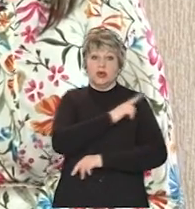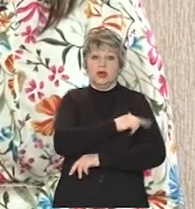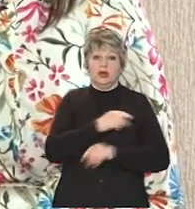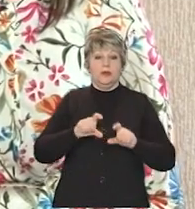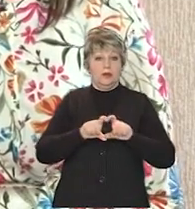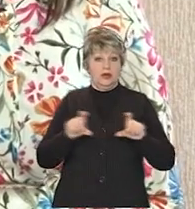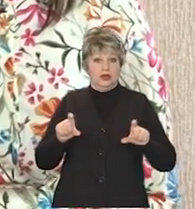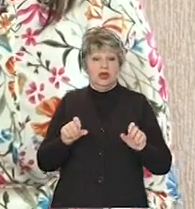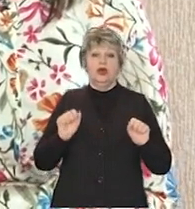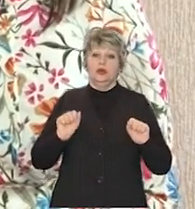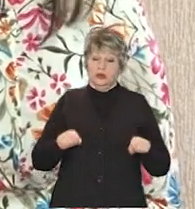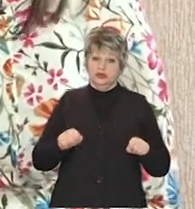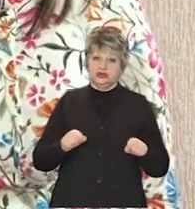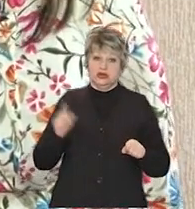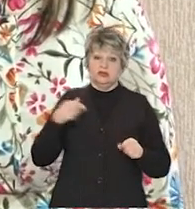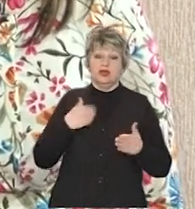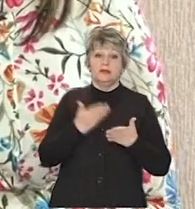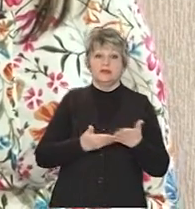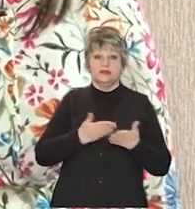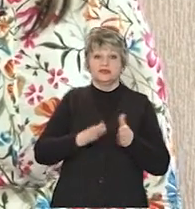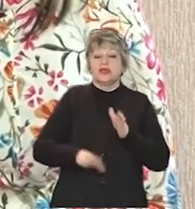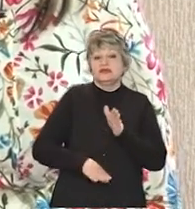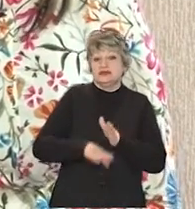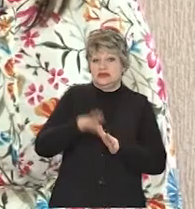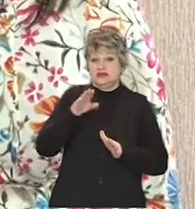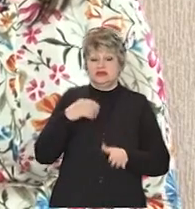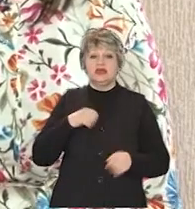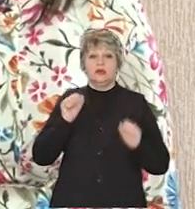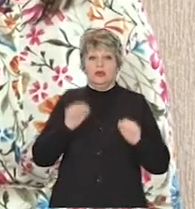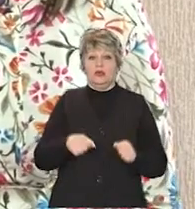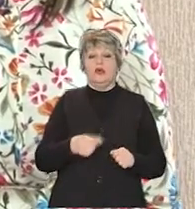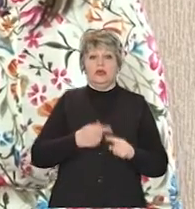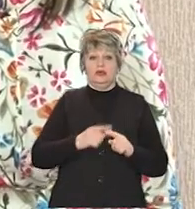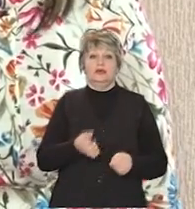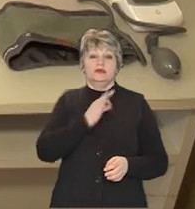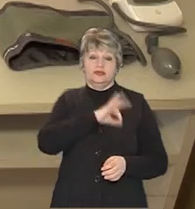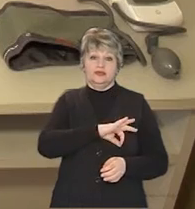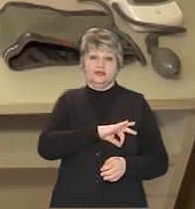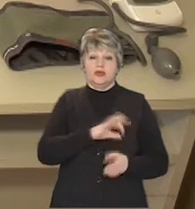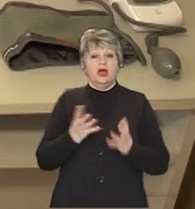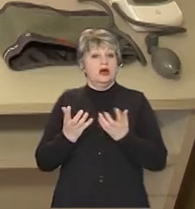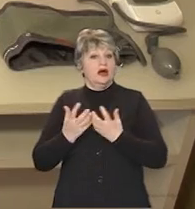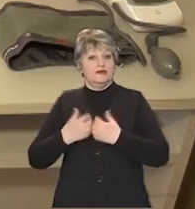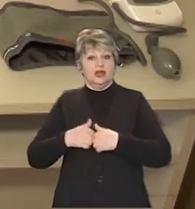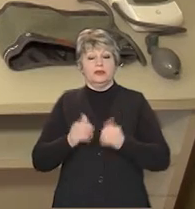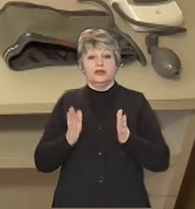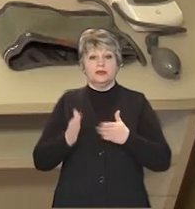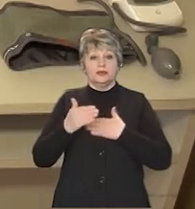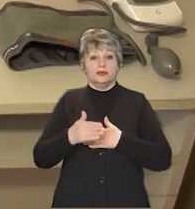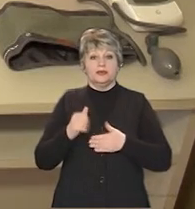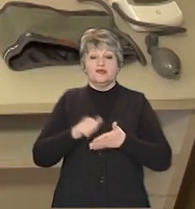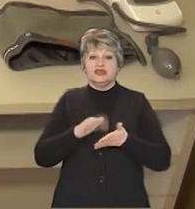І тому, можна навіть так сказати, що я з дитинства вмію застосовувати цей прилад. Автоматичні